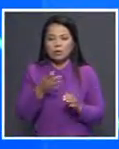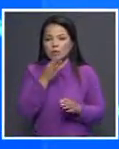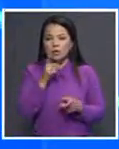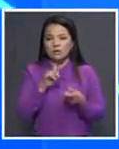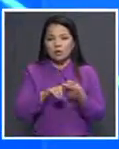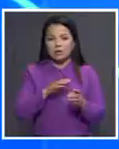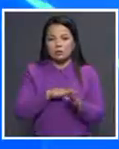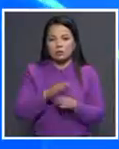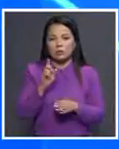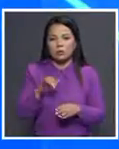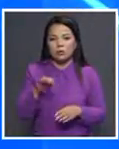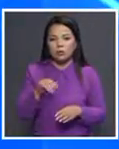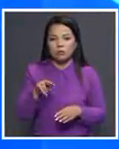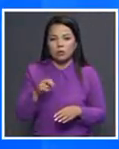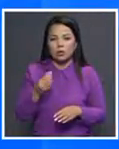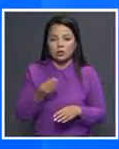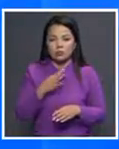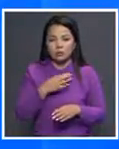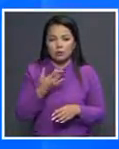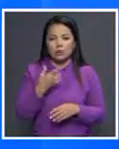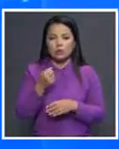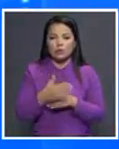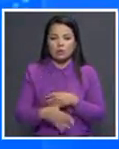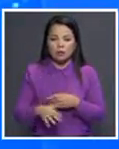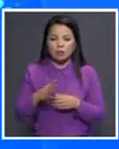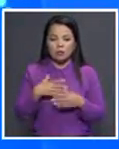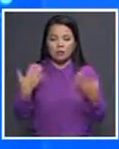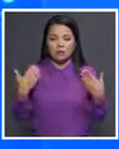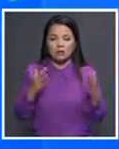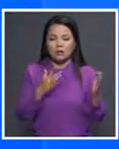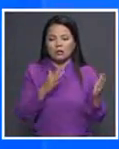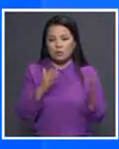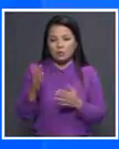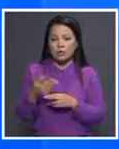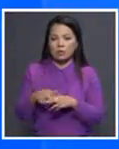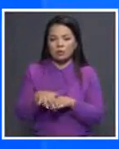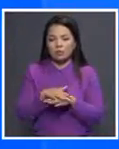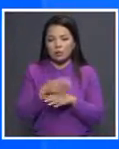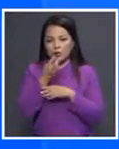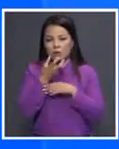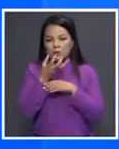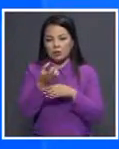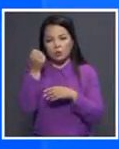мүшелері бүгін Будапешттің орталық саябағындағы Абай Құнанбайұлы мүсініне гүл шоқтарын қою рәсімін өткізеді.